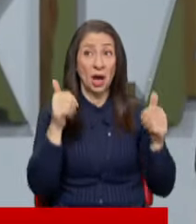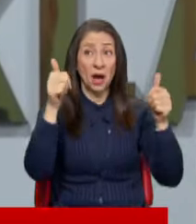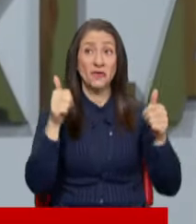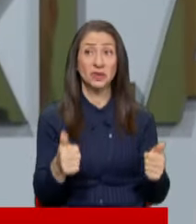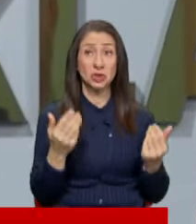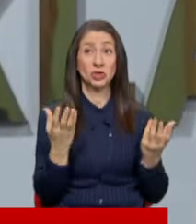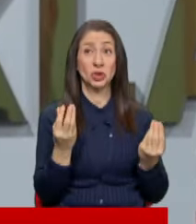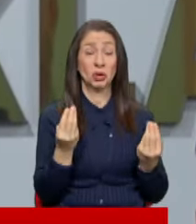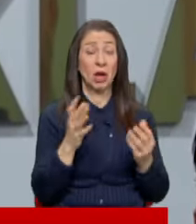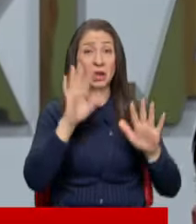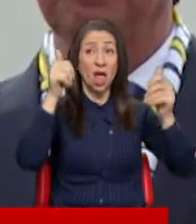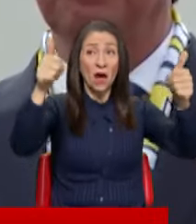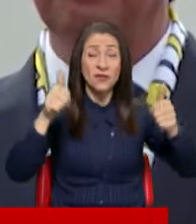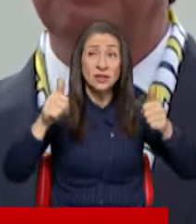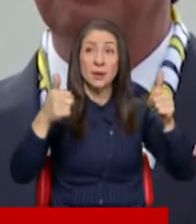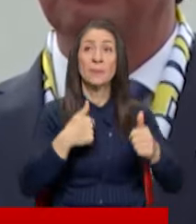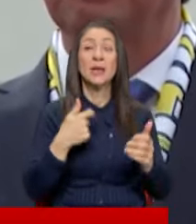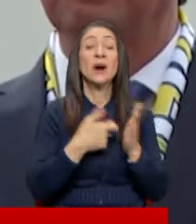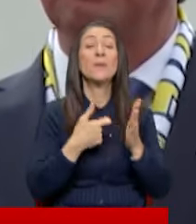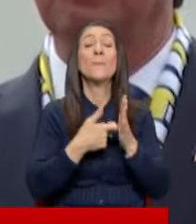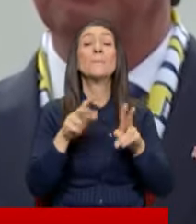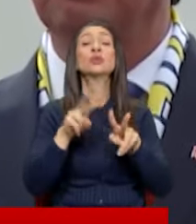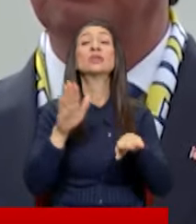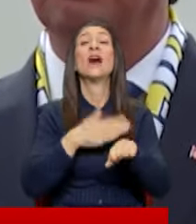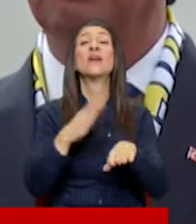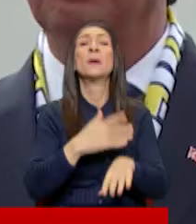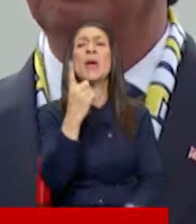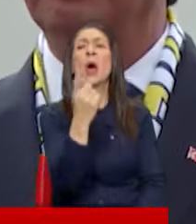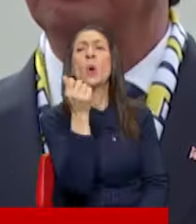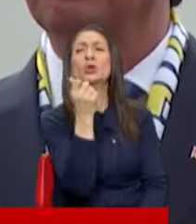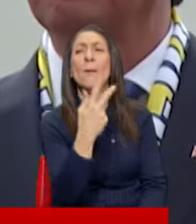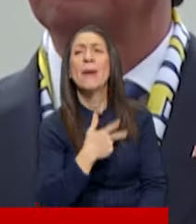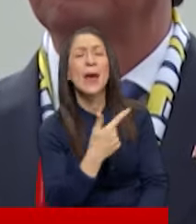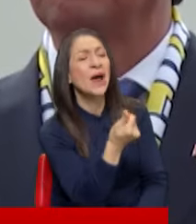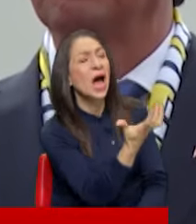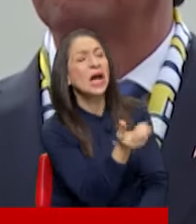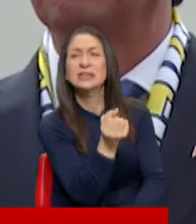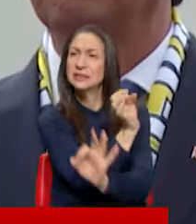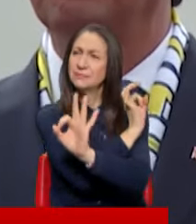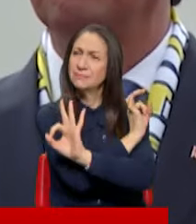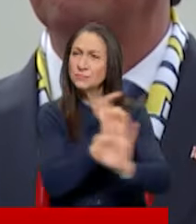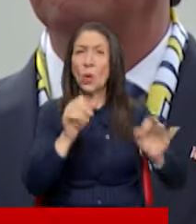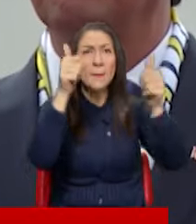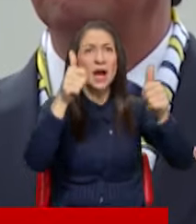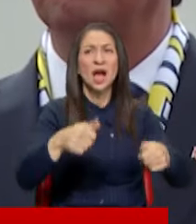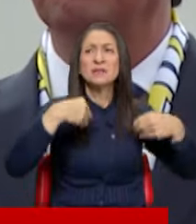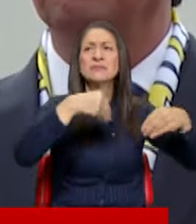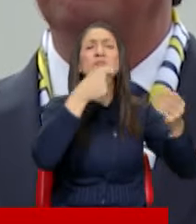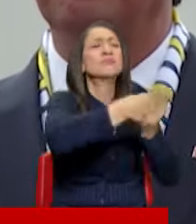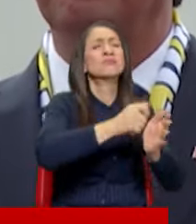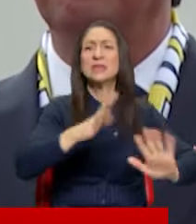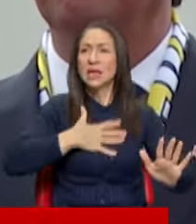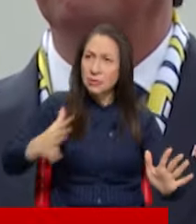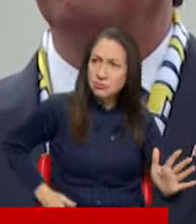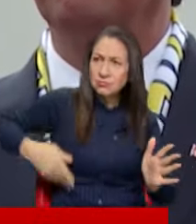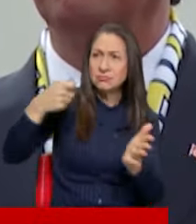çok gördüğünüz gibi her taraf afiş Benim adım Mansur Yavaş bir kuruş belediyenin parası o pankartların içerisinde yok